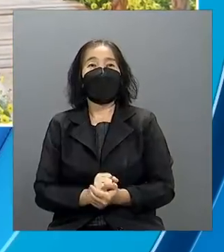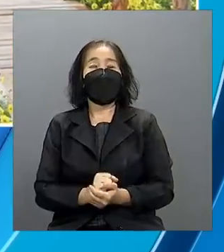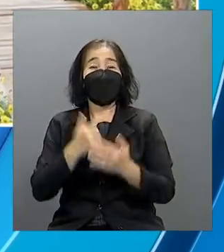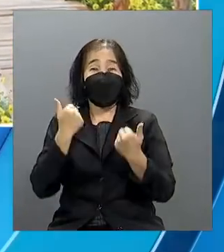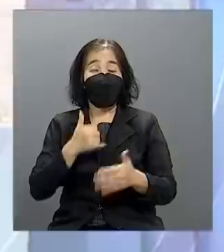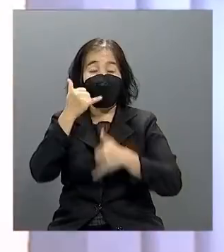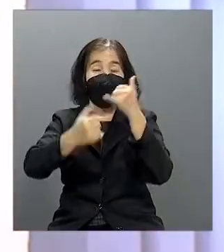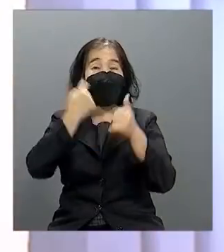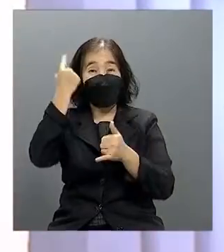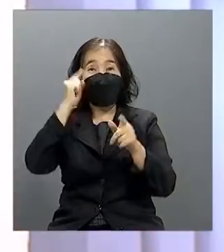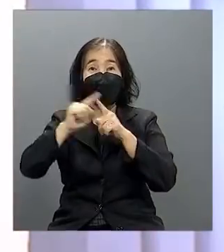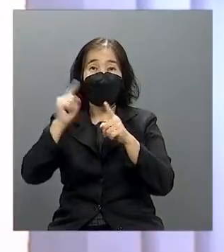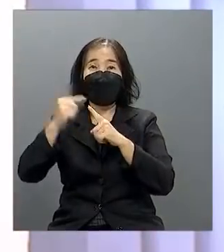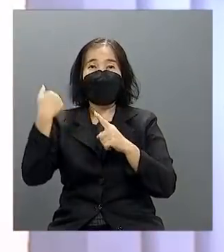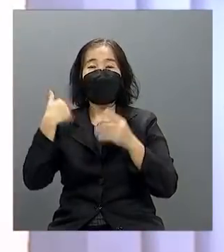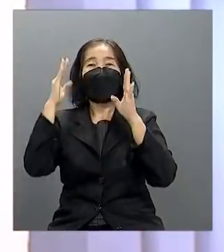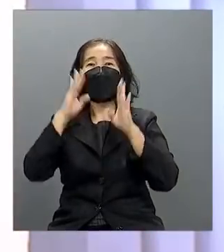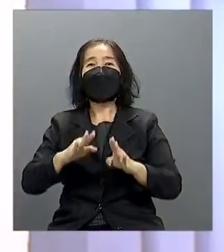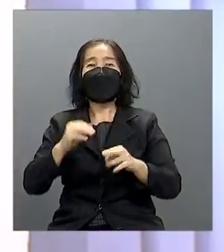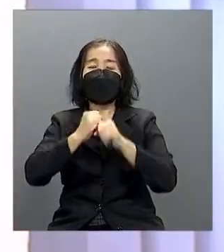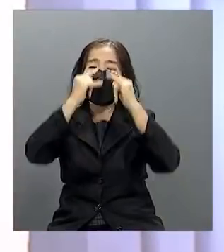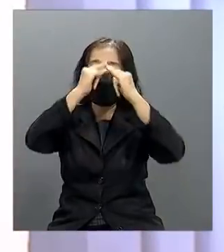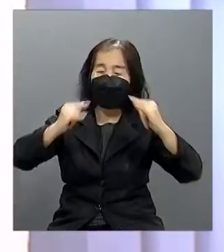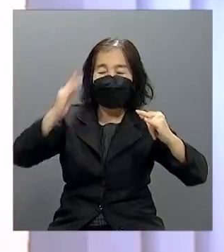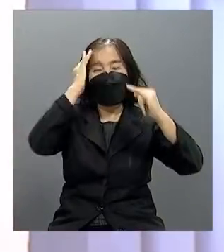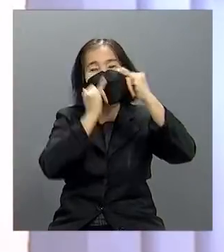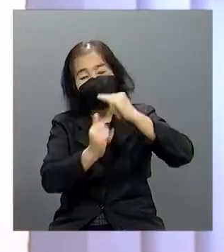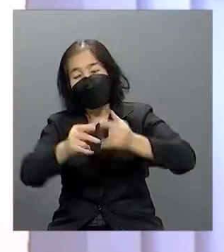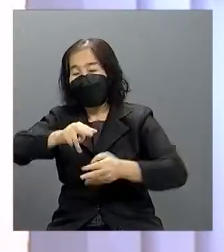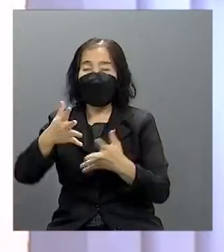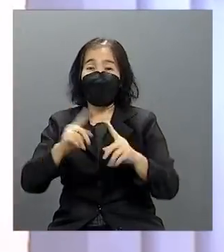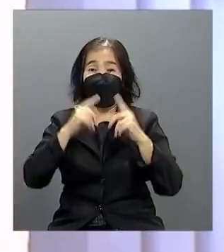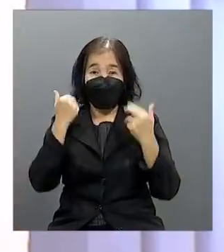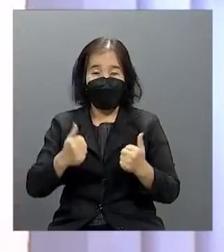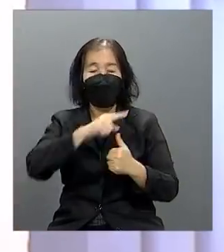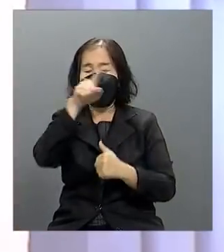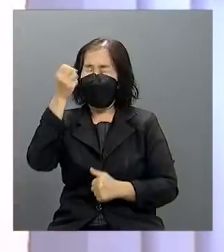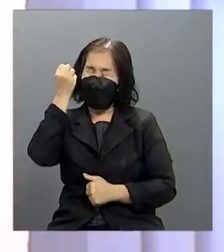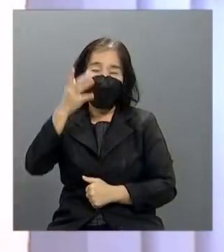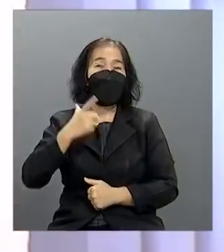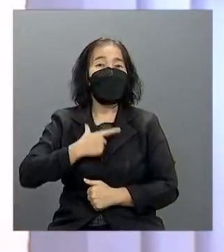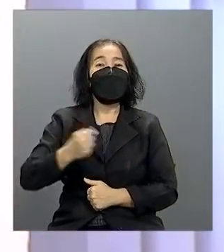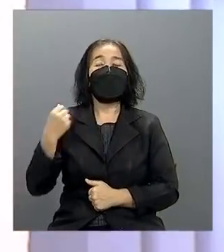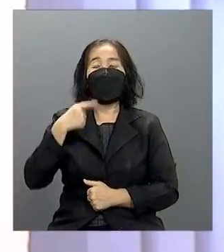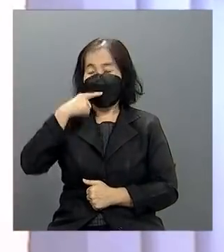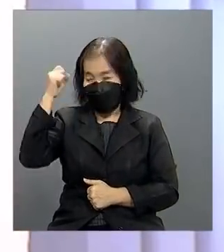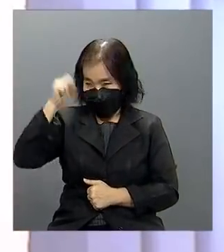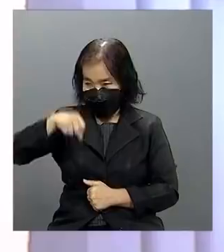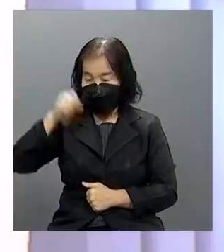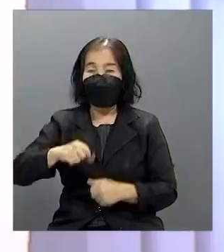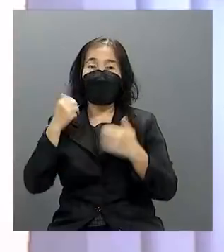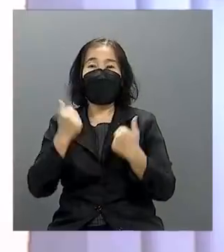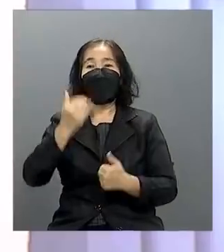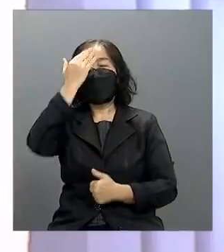วที่เรียกว่าเป็นลักษณะของการกางเต็นท์หรือว่าตั้งแคมปิ้งกำลังได้รับความนิยมเป็นอย่างมากเลยค่ะพี่ปูเป ้ นะคะจริงๆเพราะว่าตอนนี้เนี่ยอาก